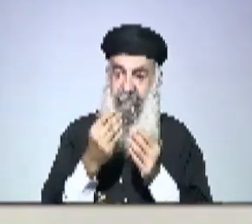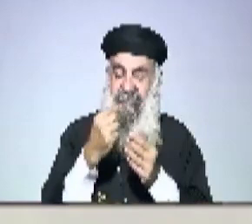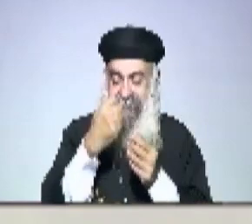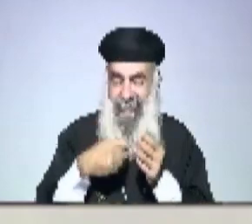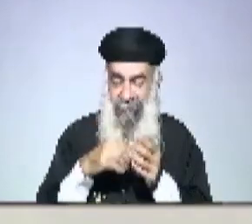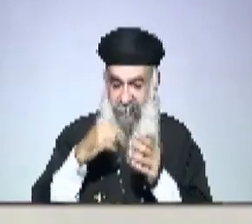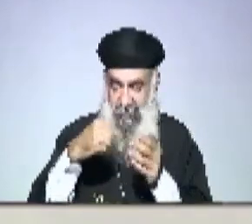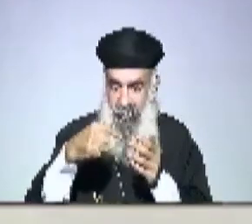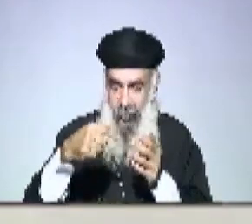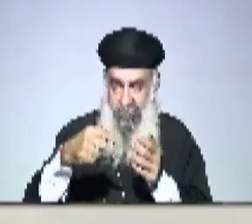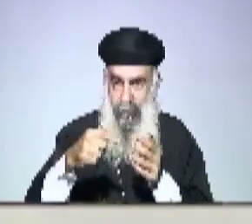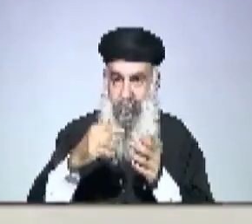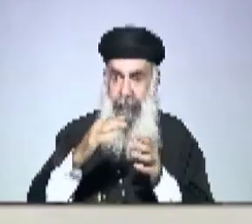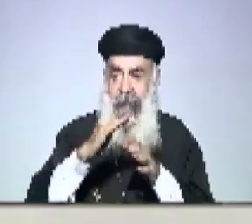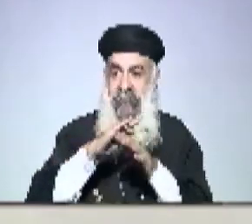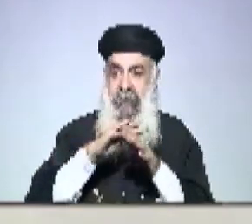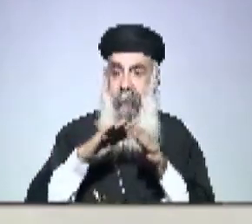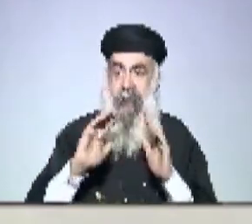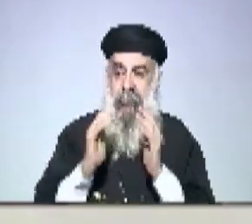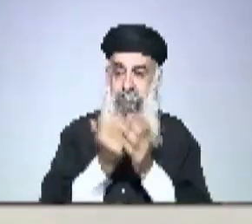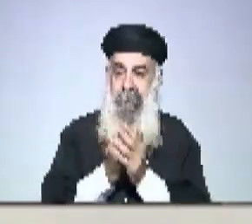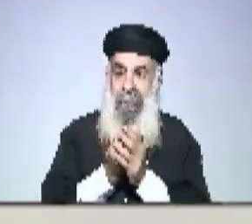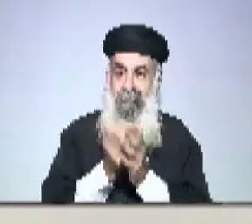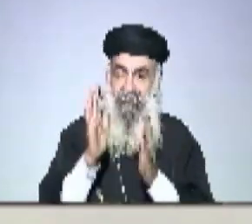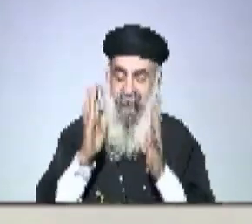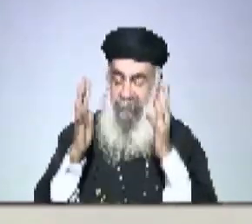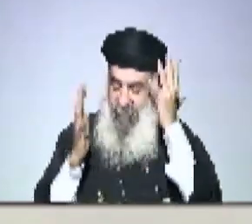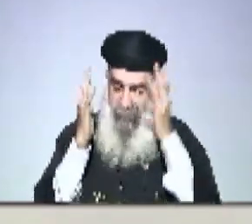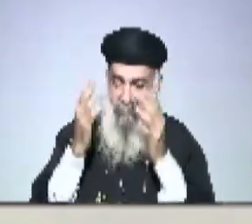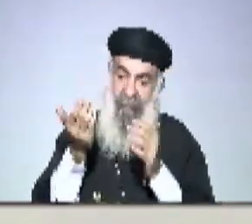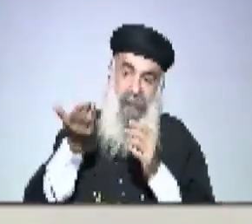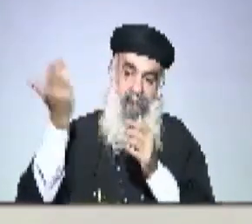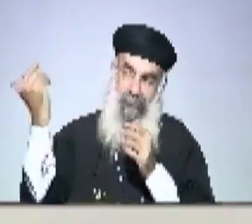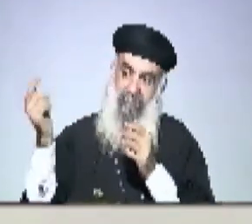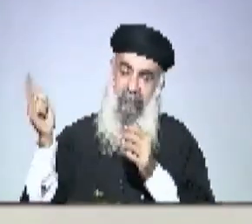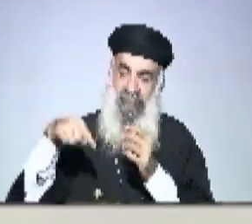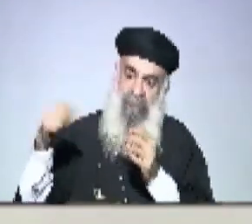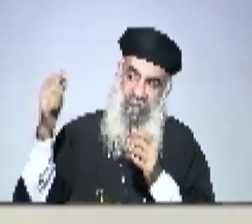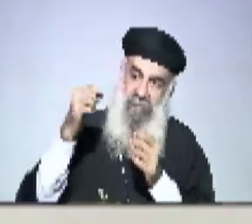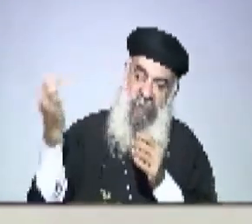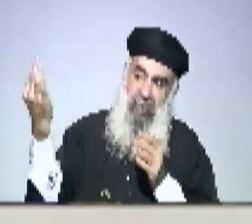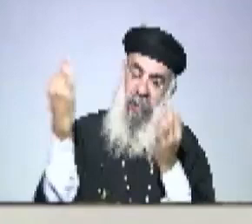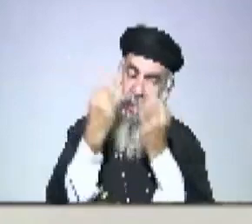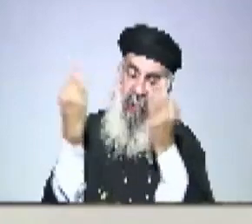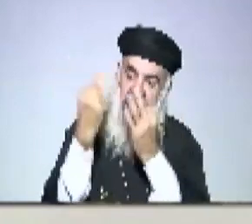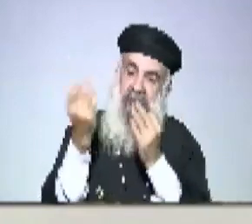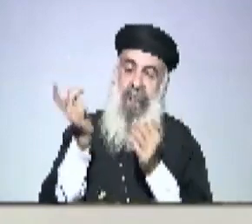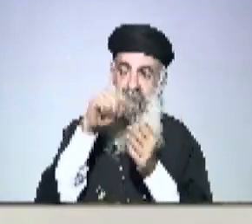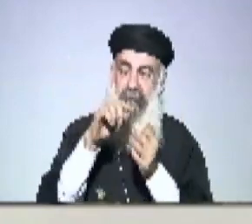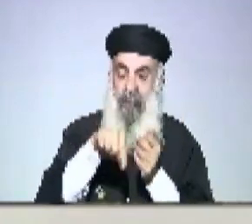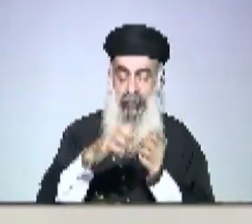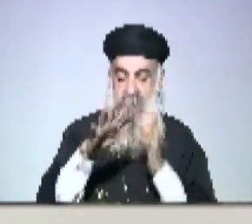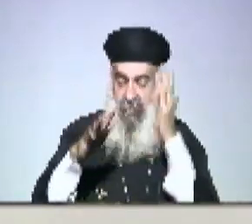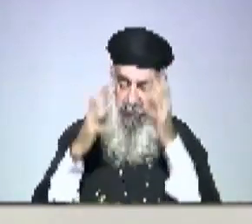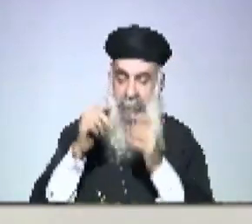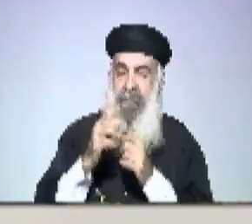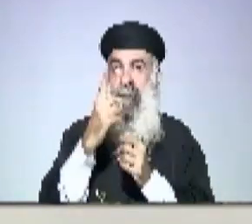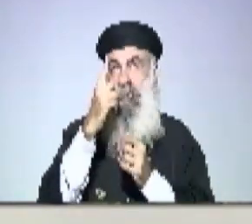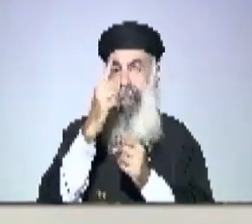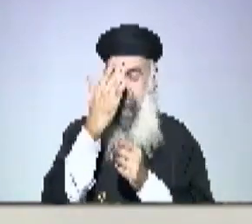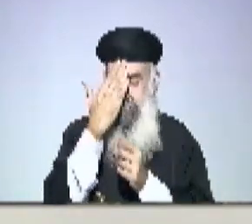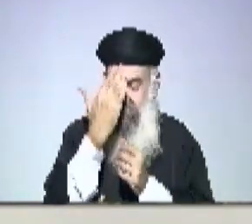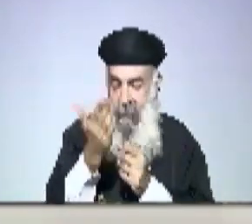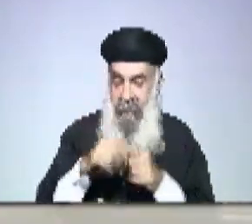تمشي في امان مش ناقصين تشكيكات كفايه اللي بره بيشككوا ما يبقاش كمان اللي جوه بيشككوا ربنا يبارك